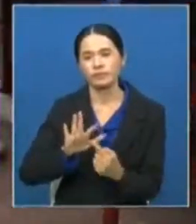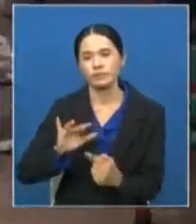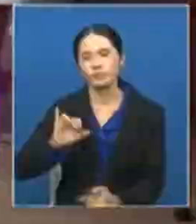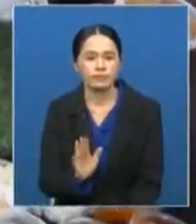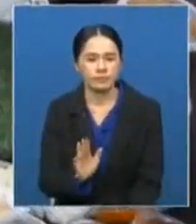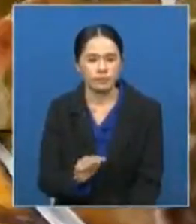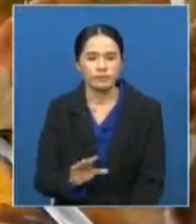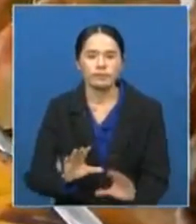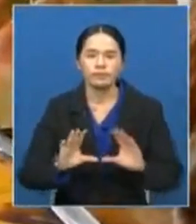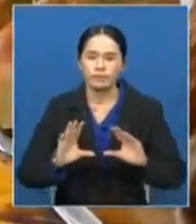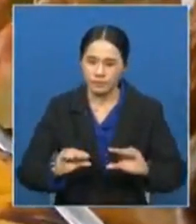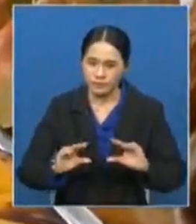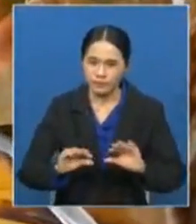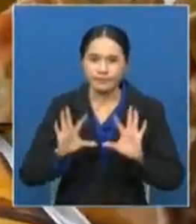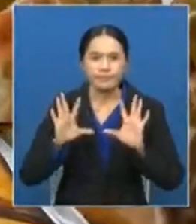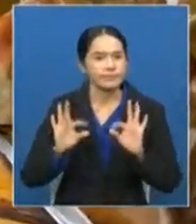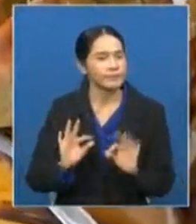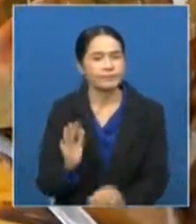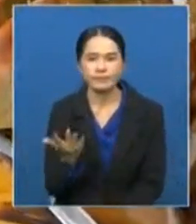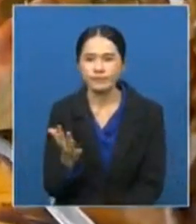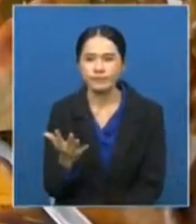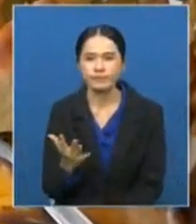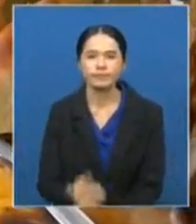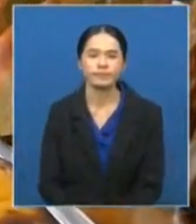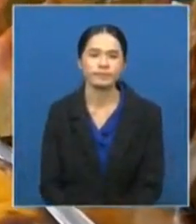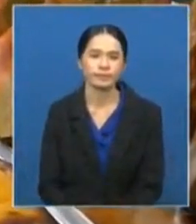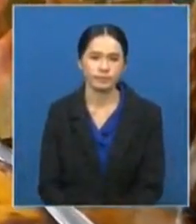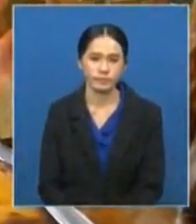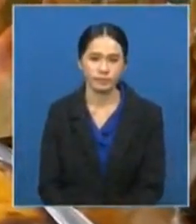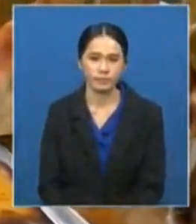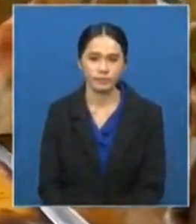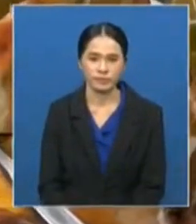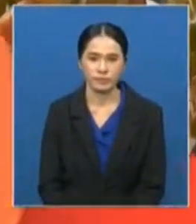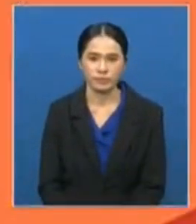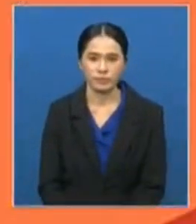ายท่าใหม่สันและไม่เหนียวมากค่ะ